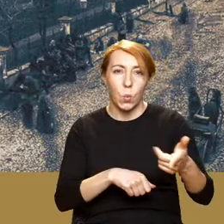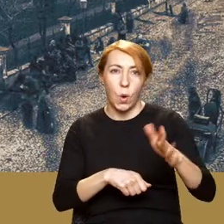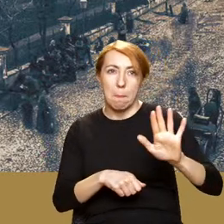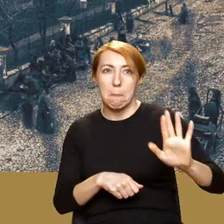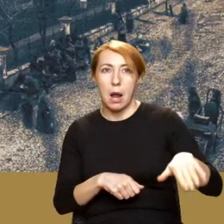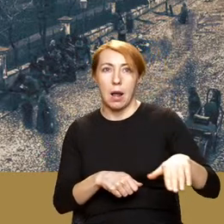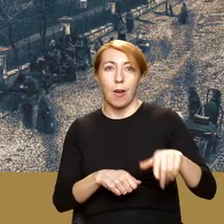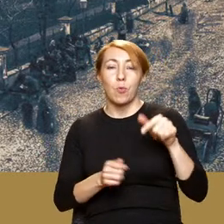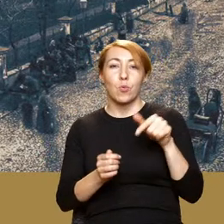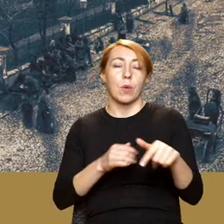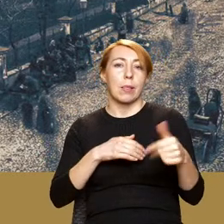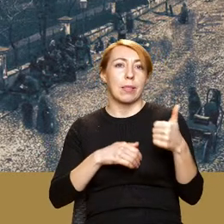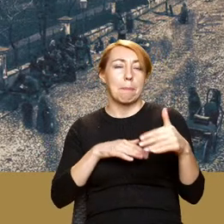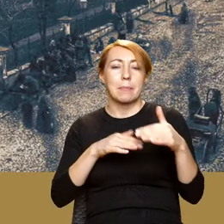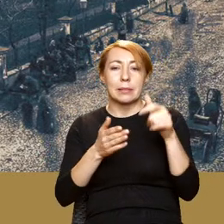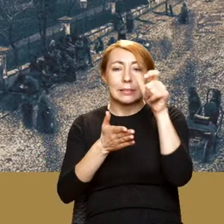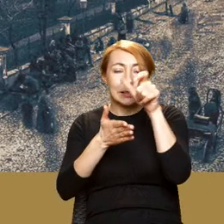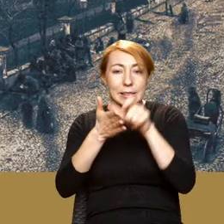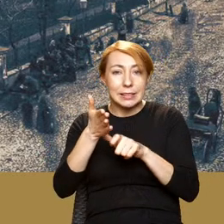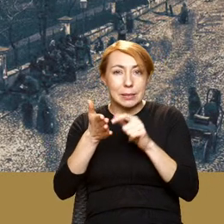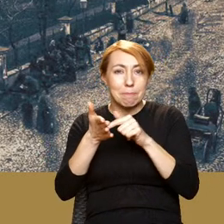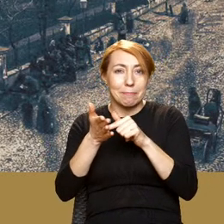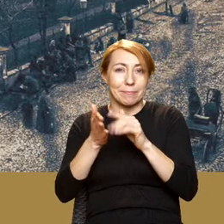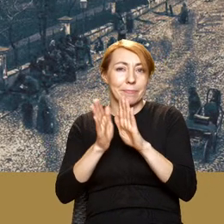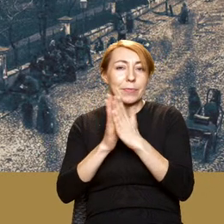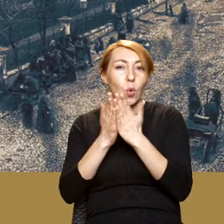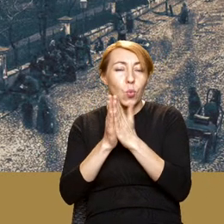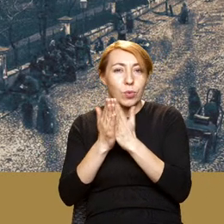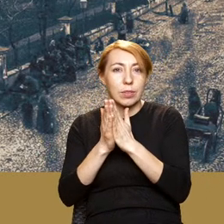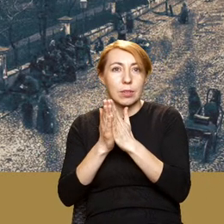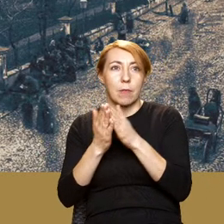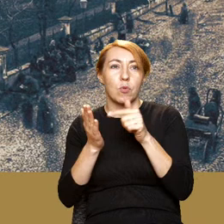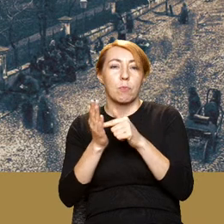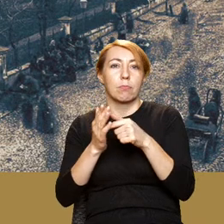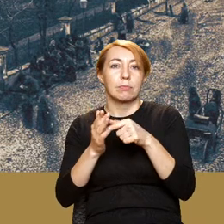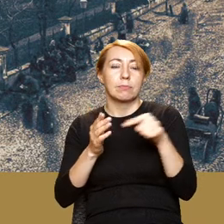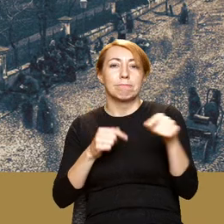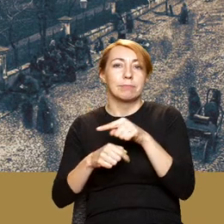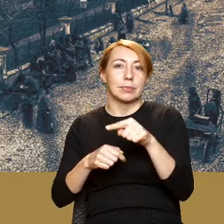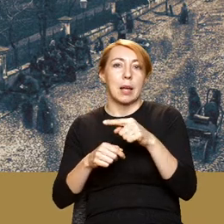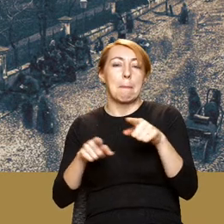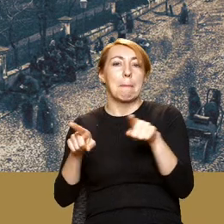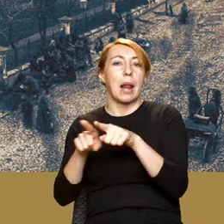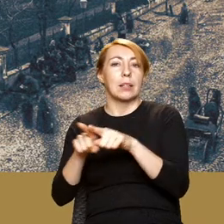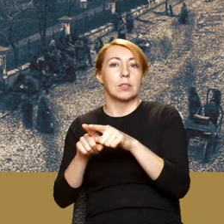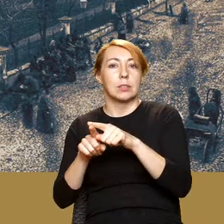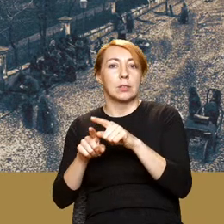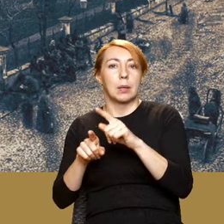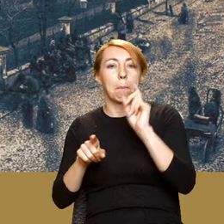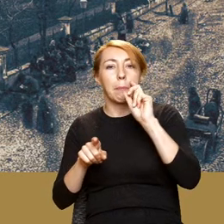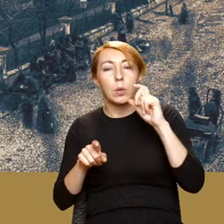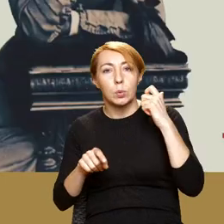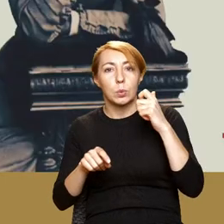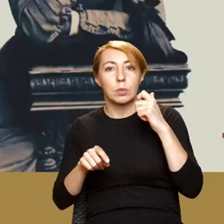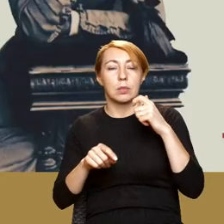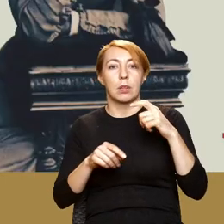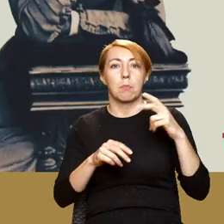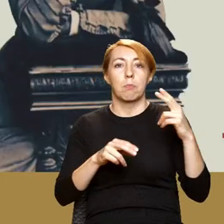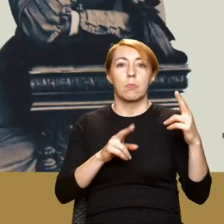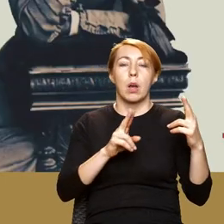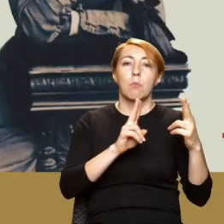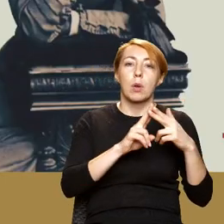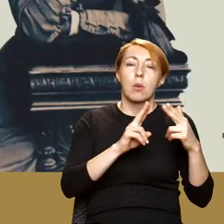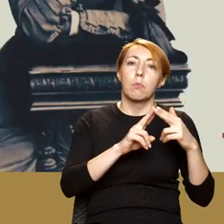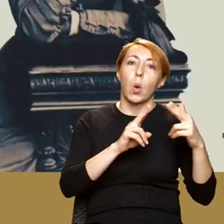przykład to jest jedyne miejsce w tym małym zeszyciku, które poświadcza znajomość braci Piłsudskich z Leonem